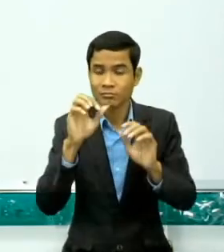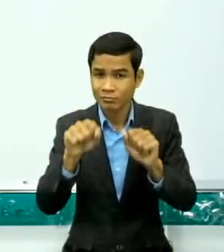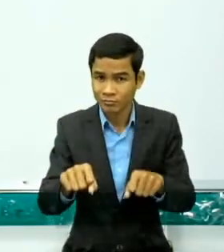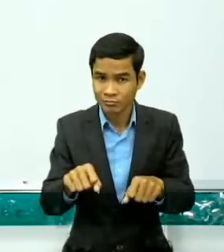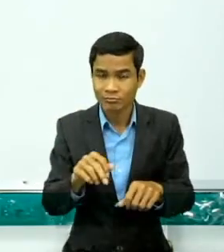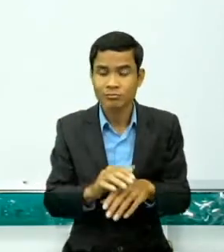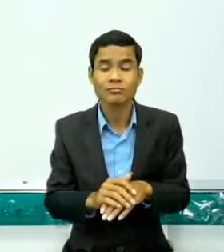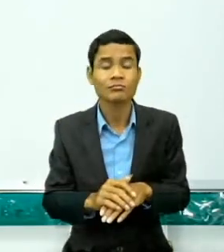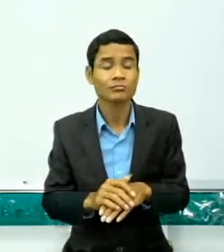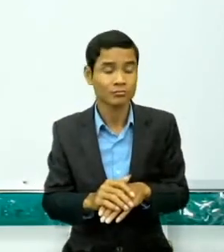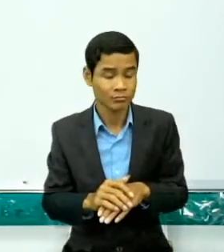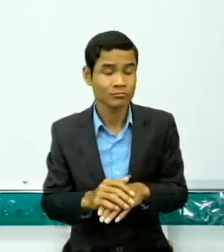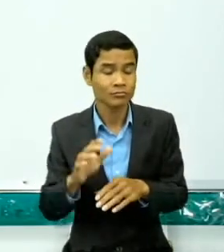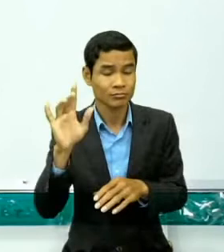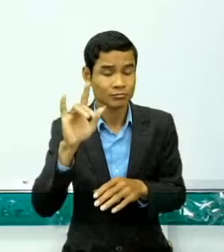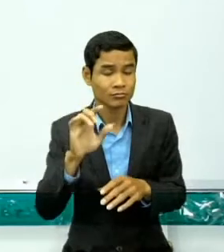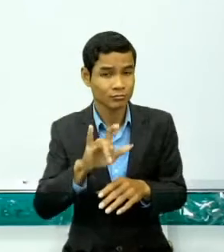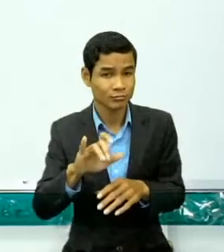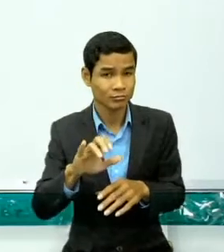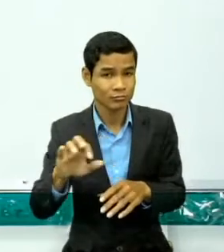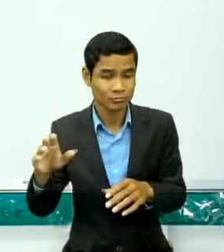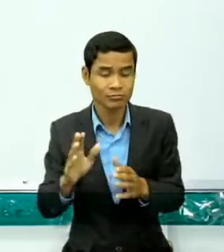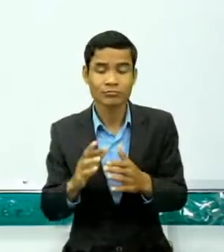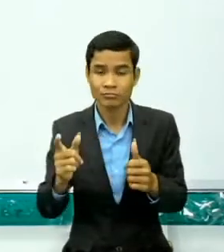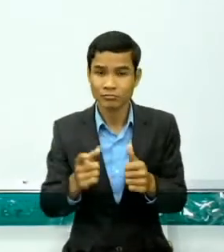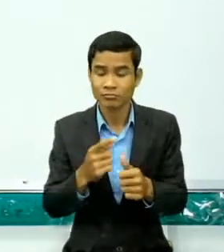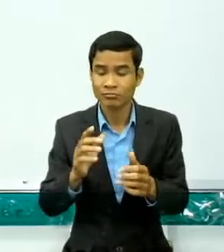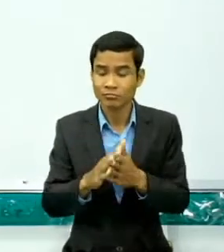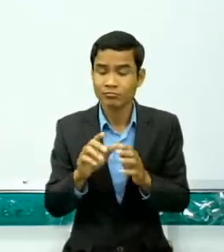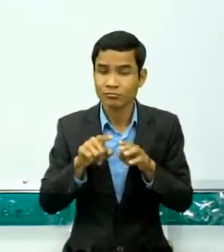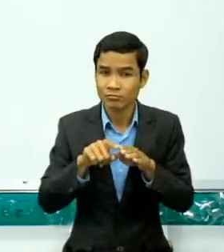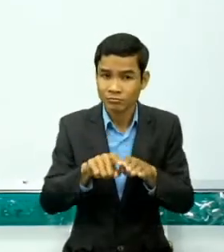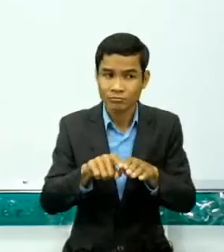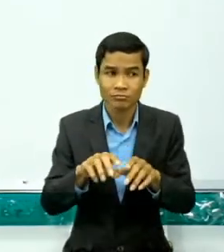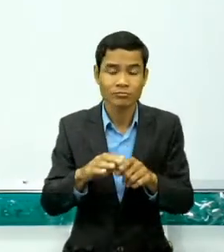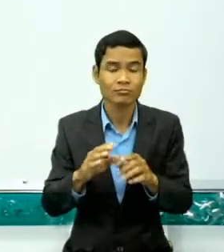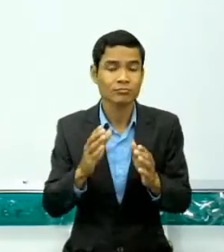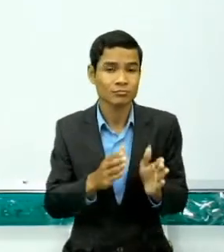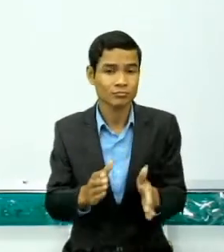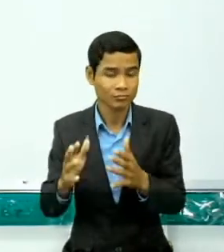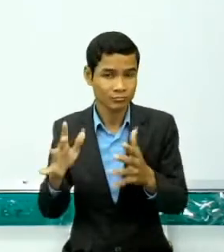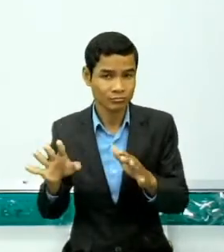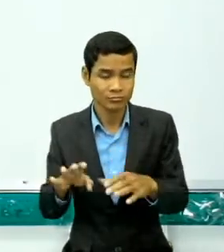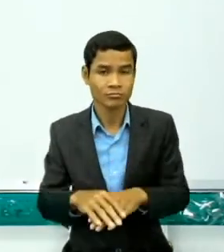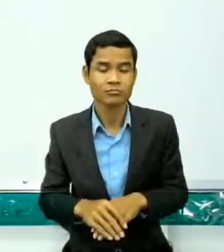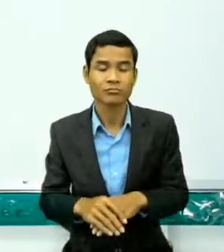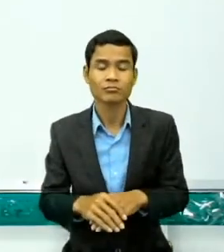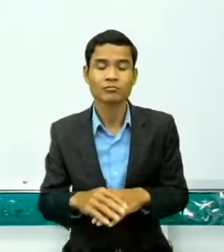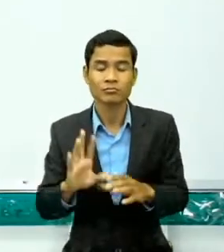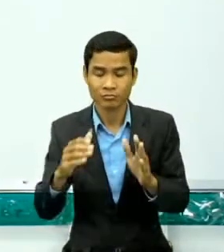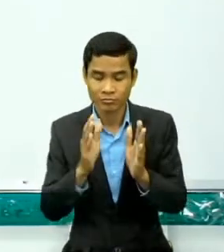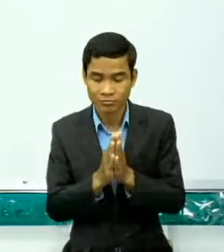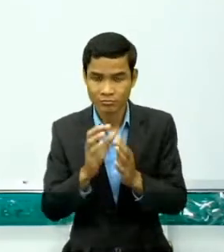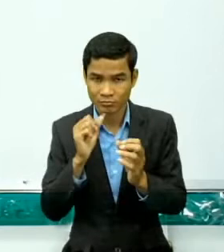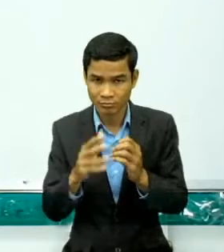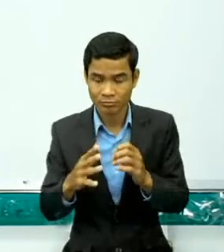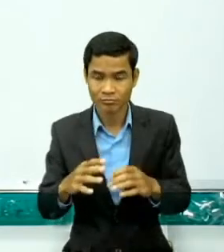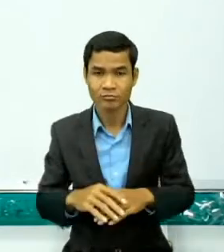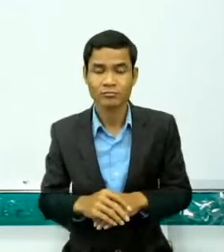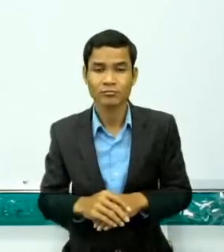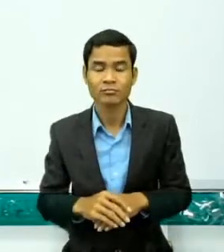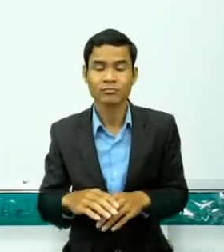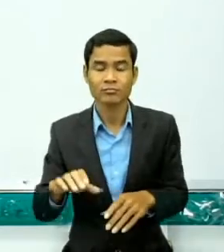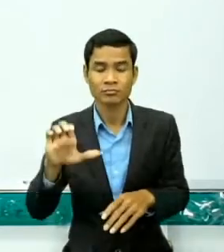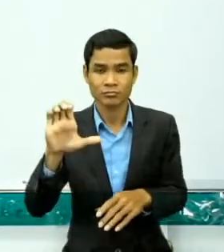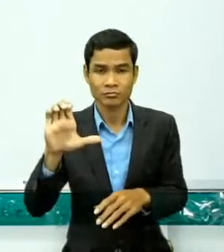រឲ្យស្មើគ្នាចាត្រៀមខ្លួនរួចរាល់ហើយឬនៅអរគុណចាប់ផ្ដើម